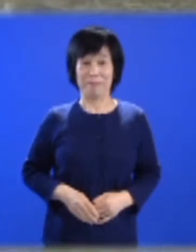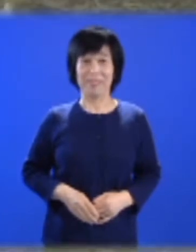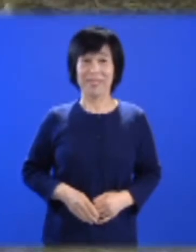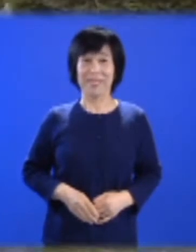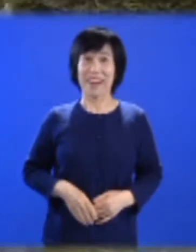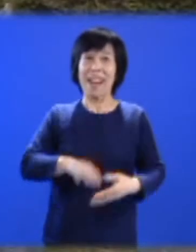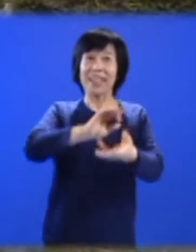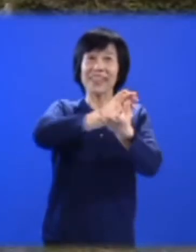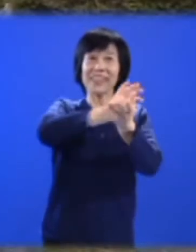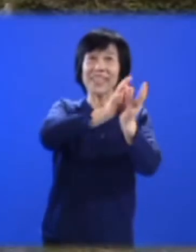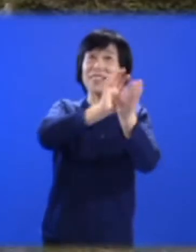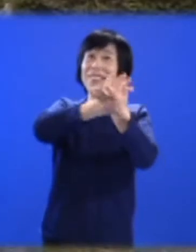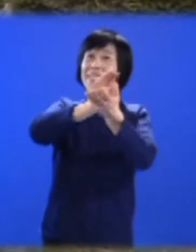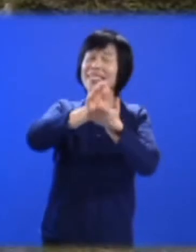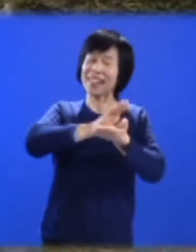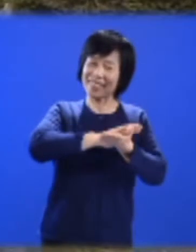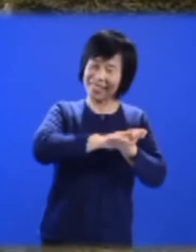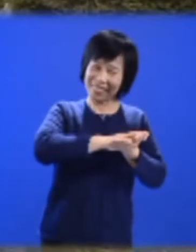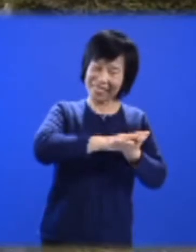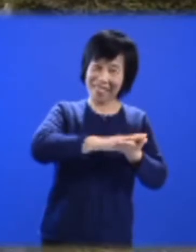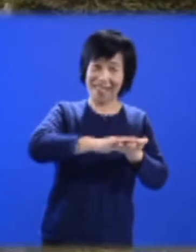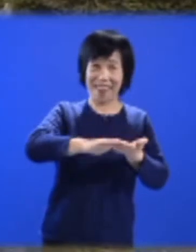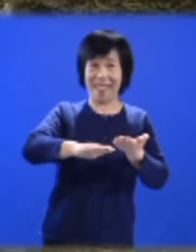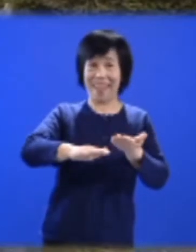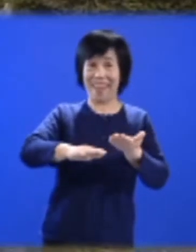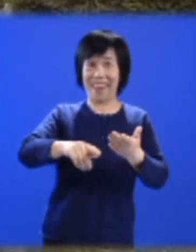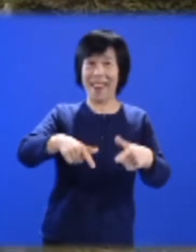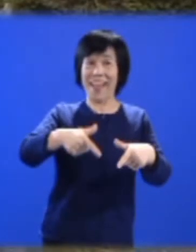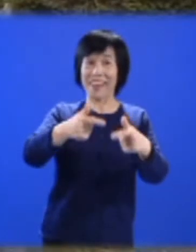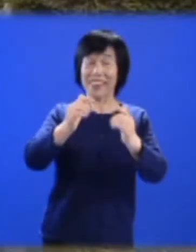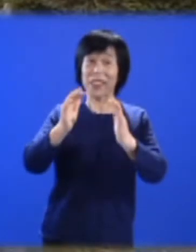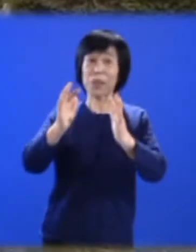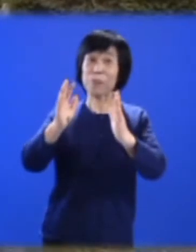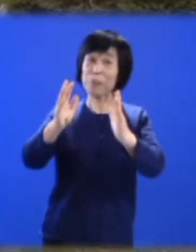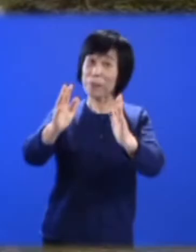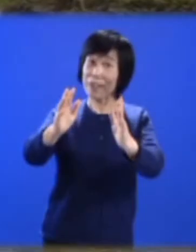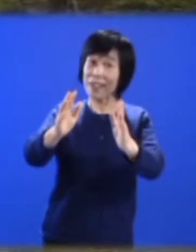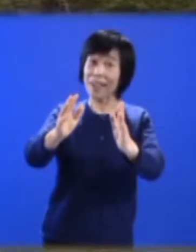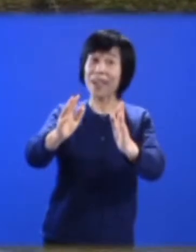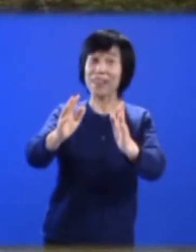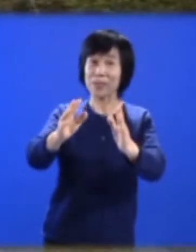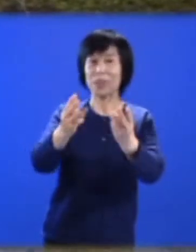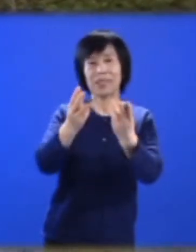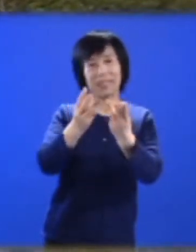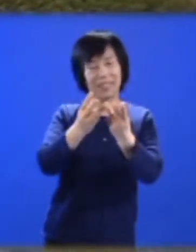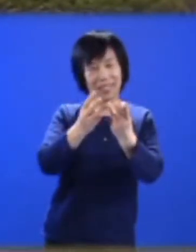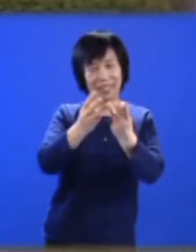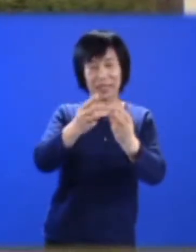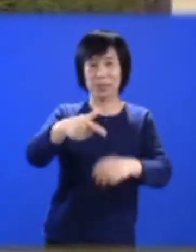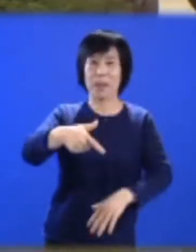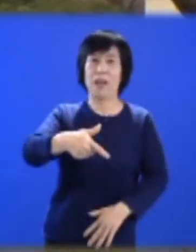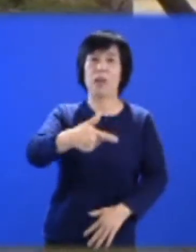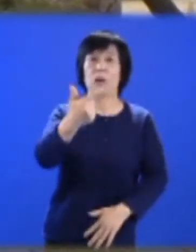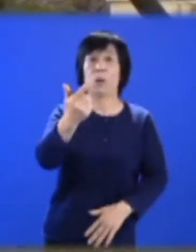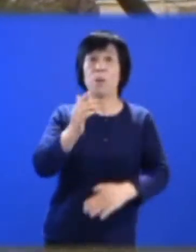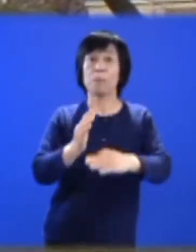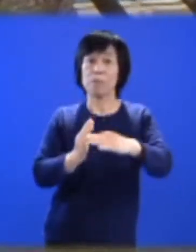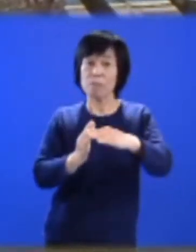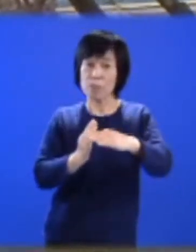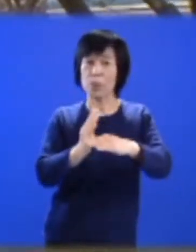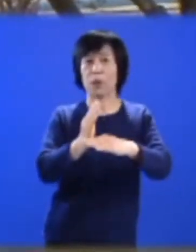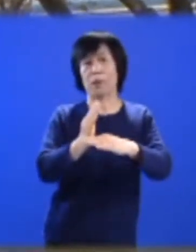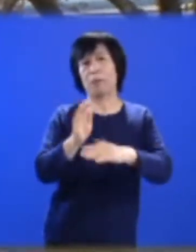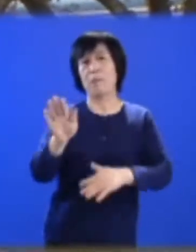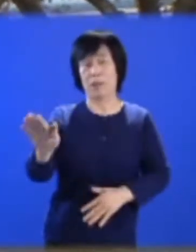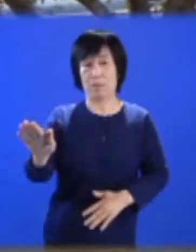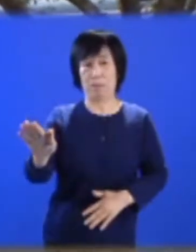綺麗な桜がたくさん咲いてますね。ここ伊坂ダムには桜の木がなんと